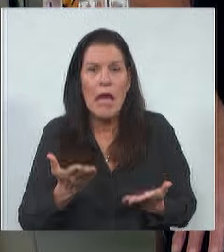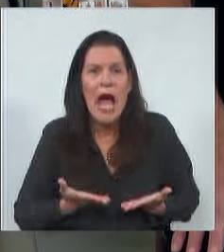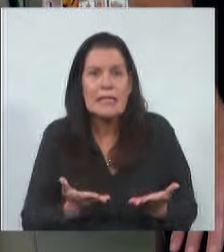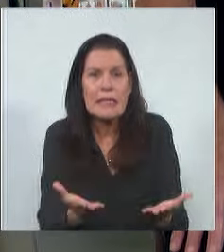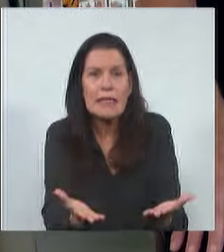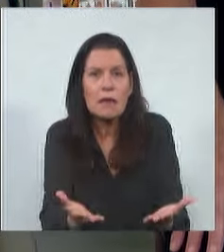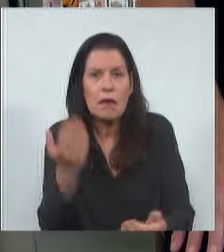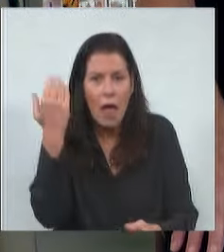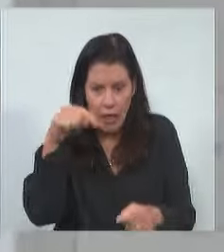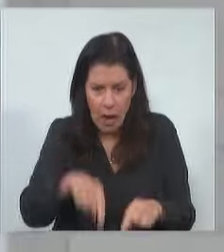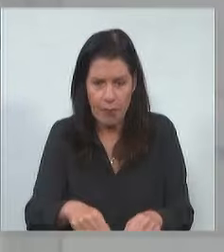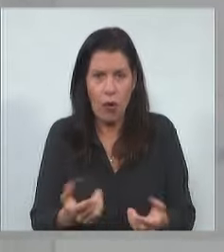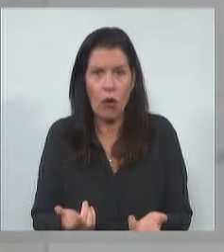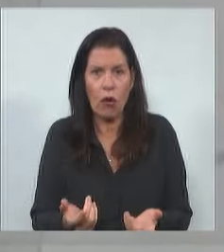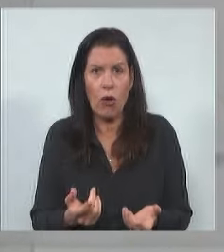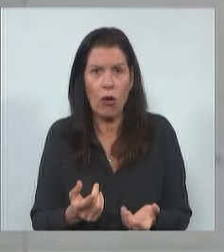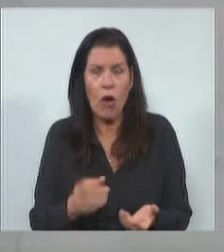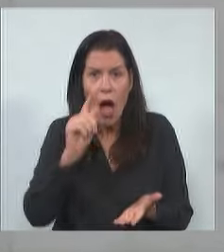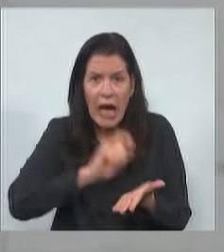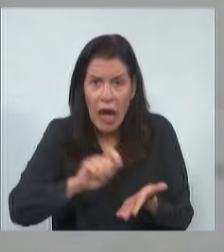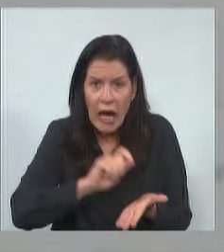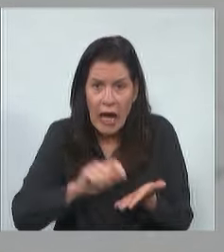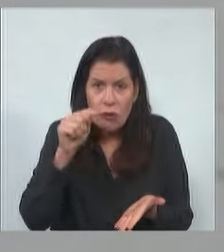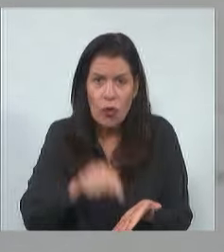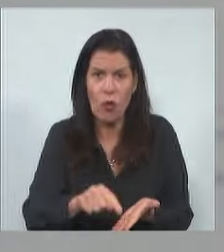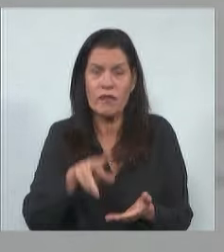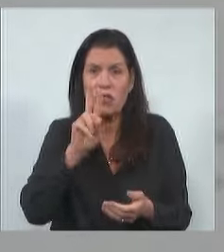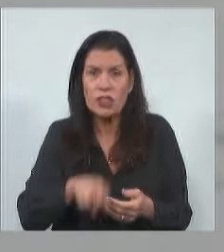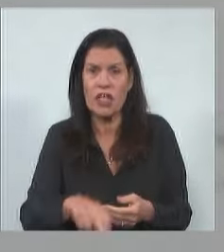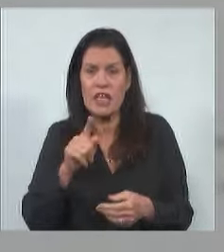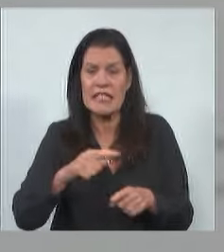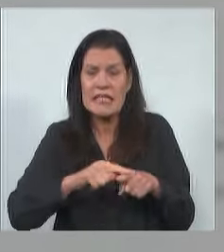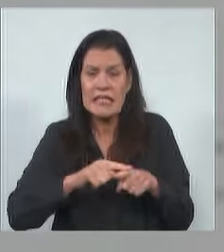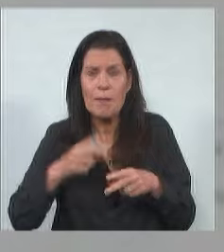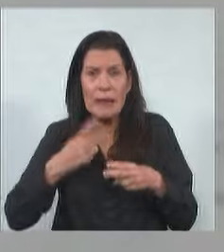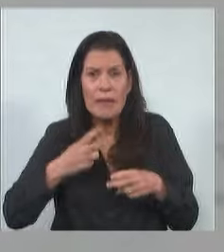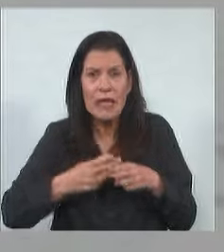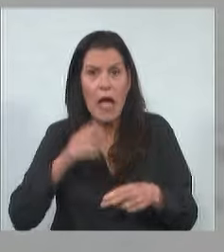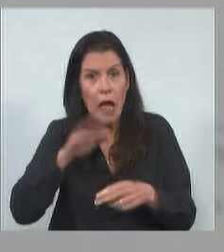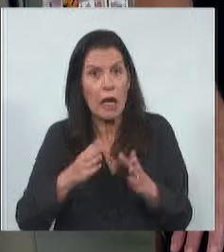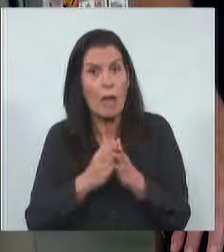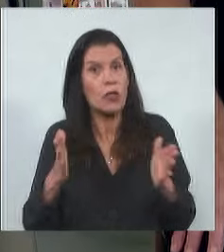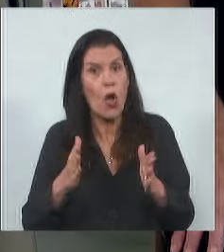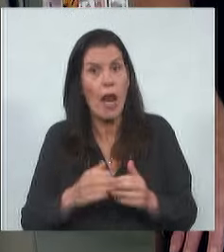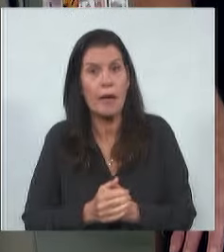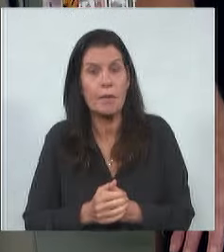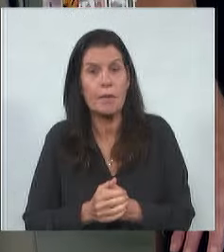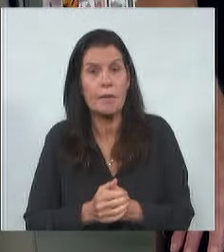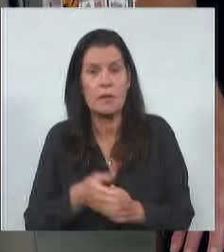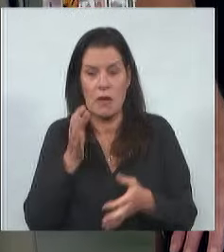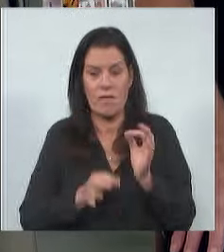בהתחלה. וכתוב שיש שם גופים התחתיים, גם גדולים, די גדולים. אז הפרקליטות